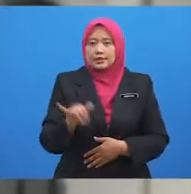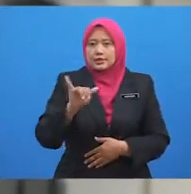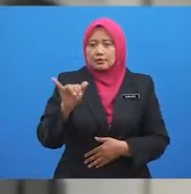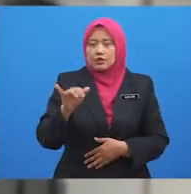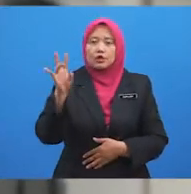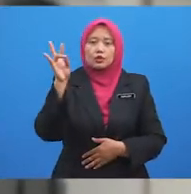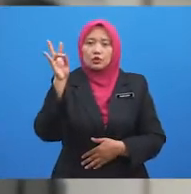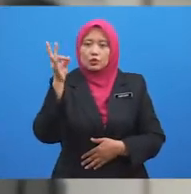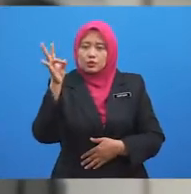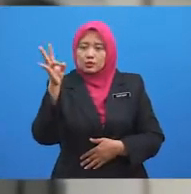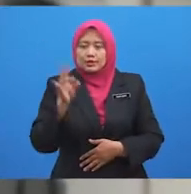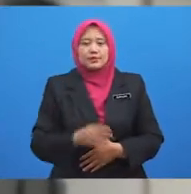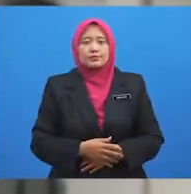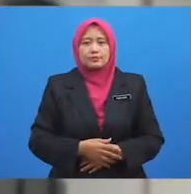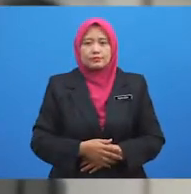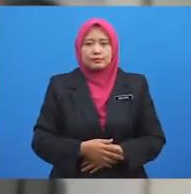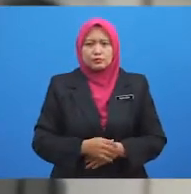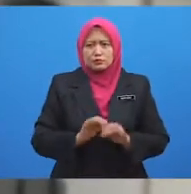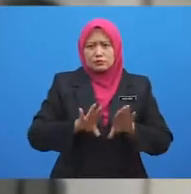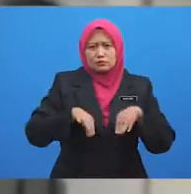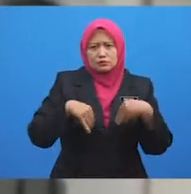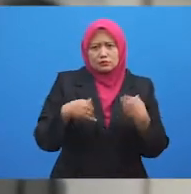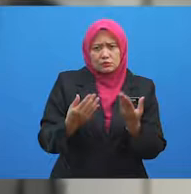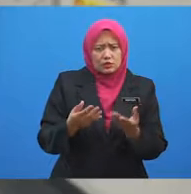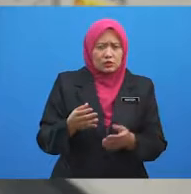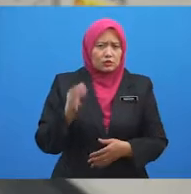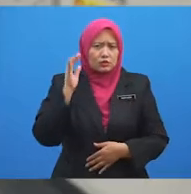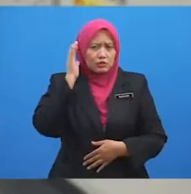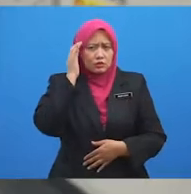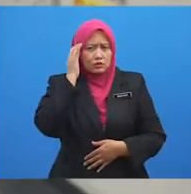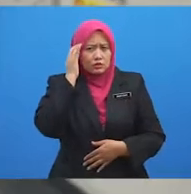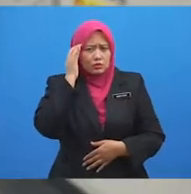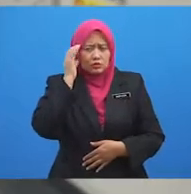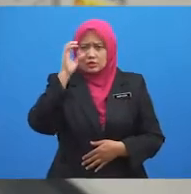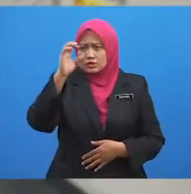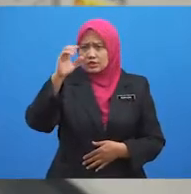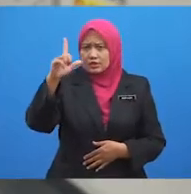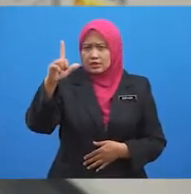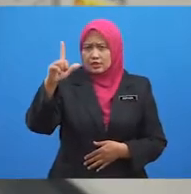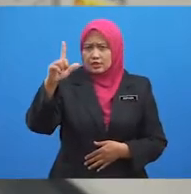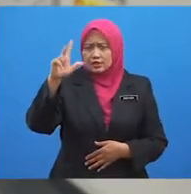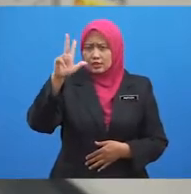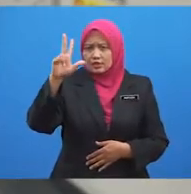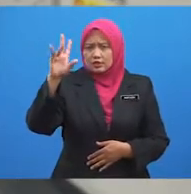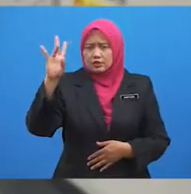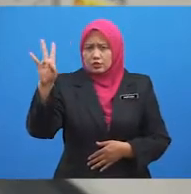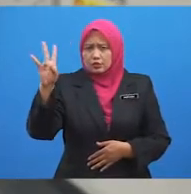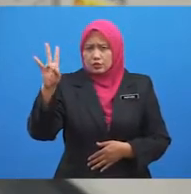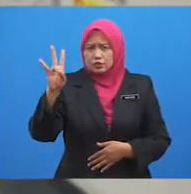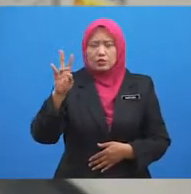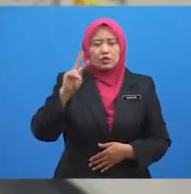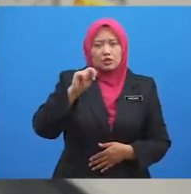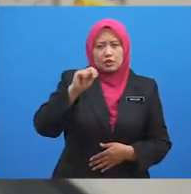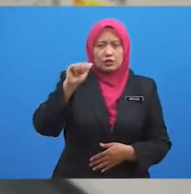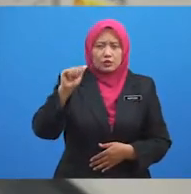Bagaimana kita menentukan bilangan proton bagi klorin 37, natrium